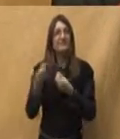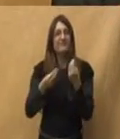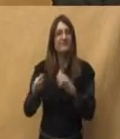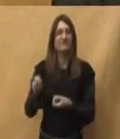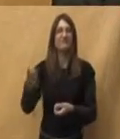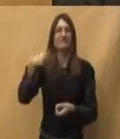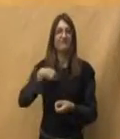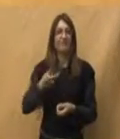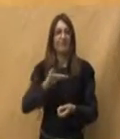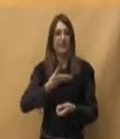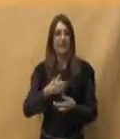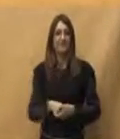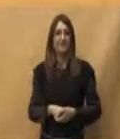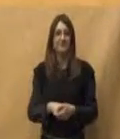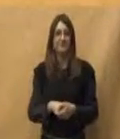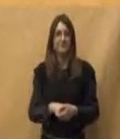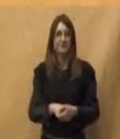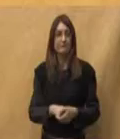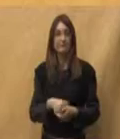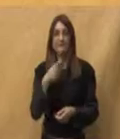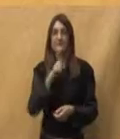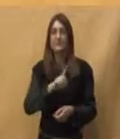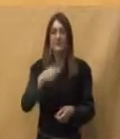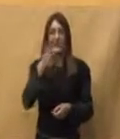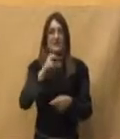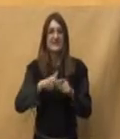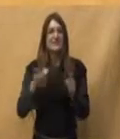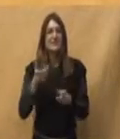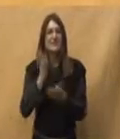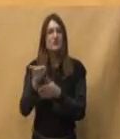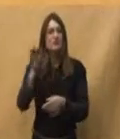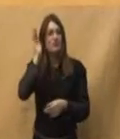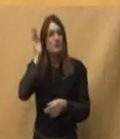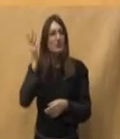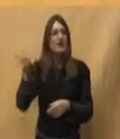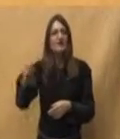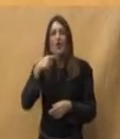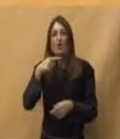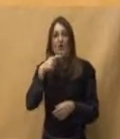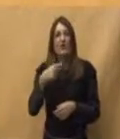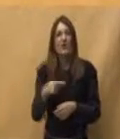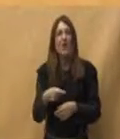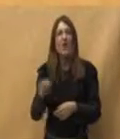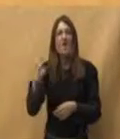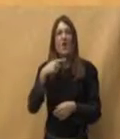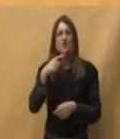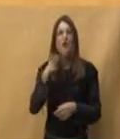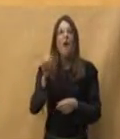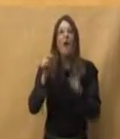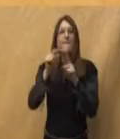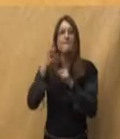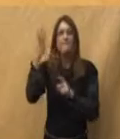Da. Ja, evo, vratit ću se samo na jednu stvar koju sam slušala kod vas i slušala kad vi kažete negdje. Vi govorite o